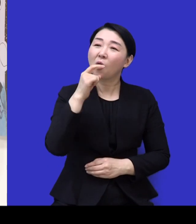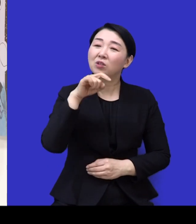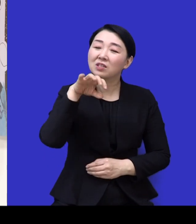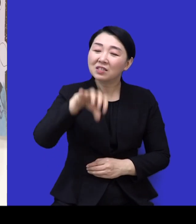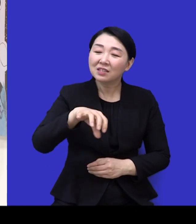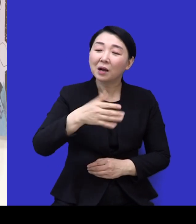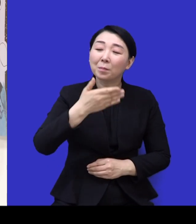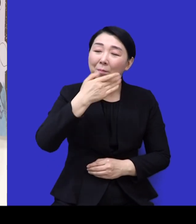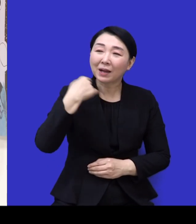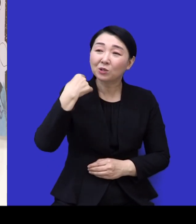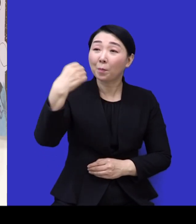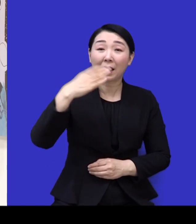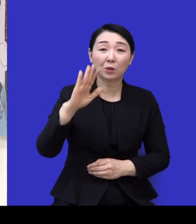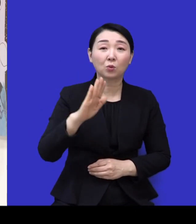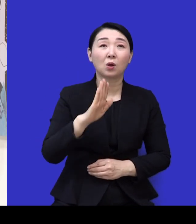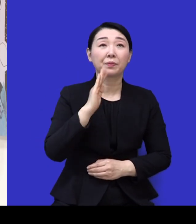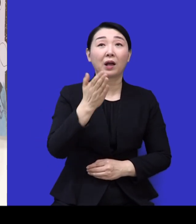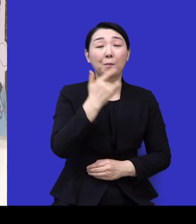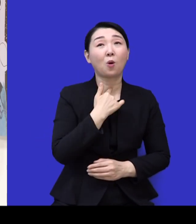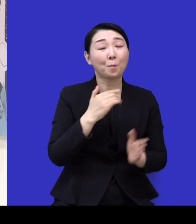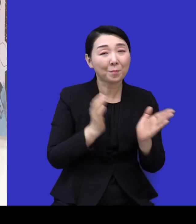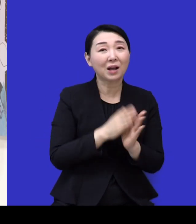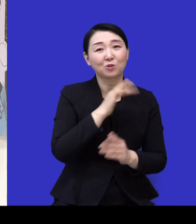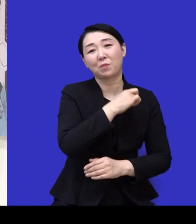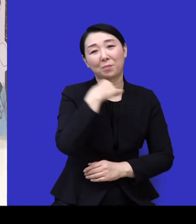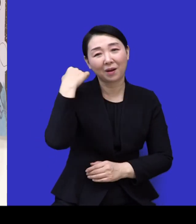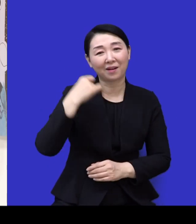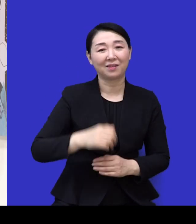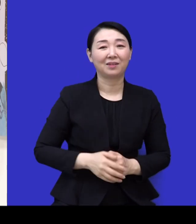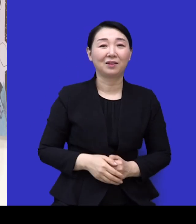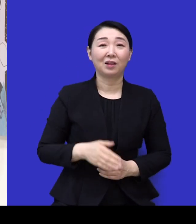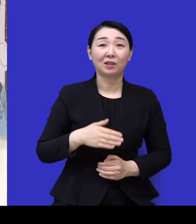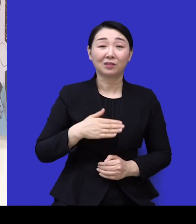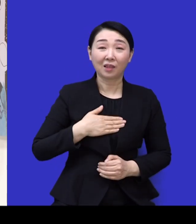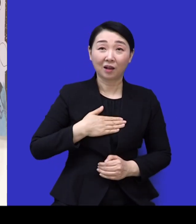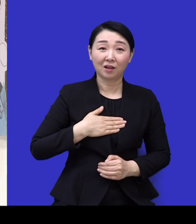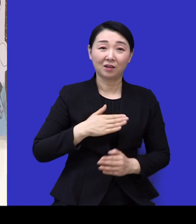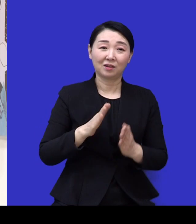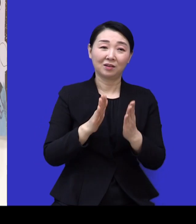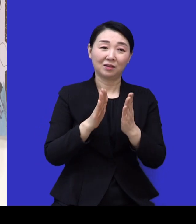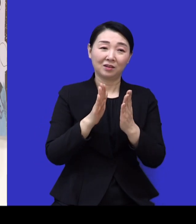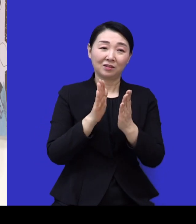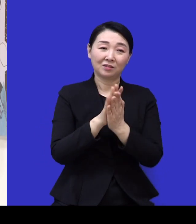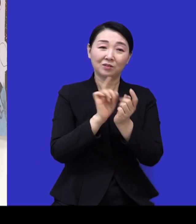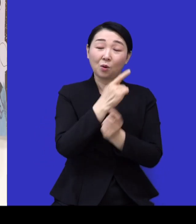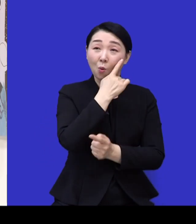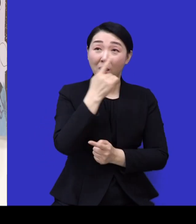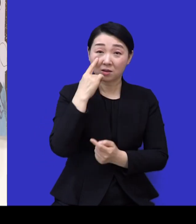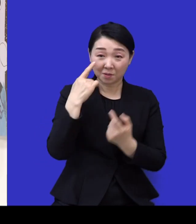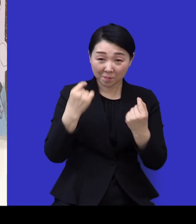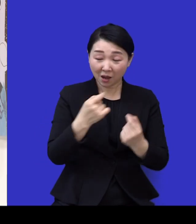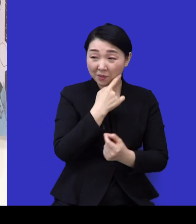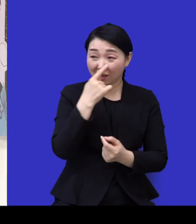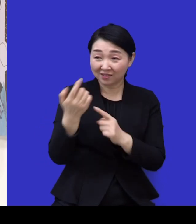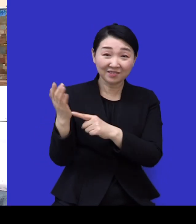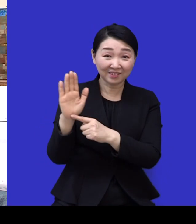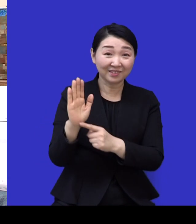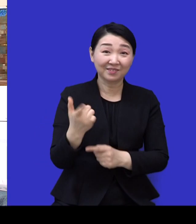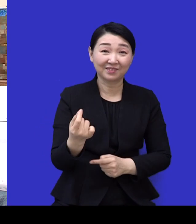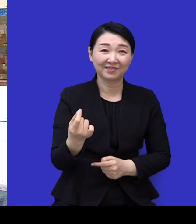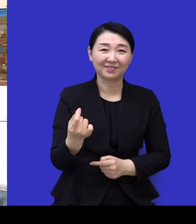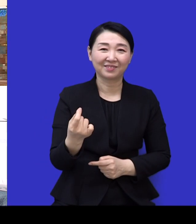예. 내가 먹어봤더니 정말 맛있더라고요. 그러니까 제가 직접 확인하고 제가 그 증인이잖아요. 네네.